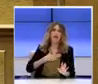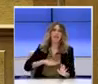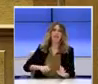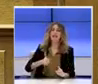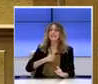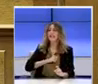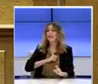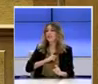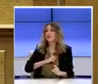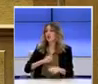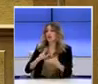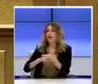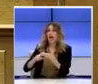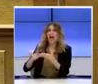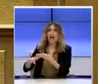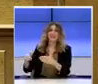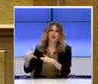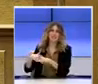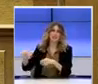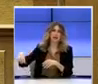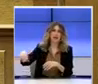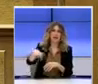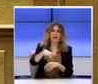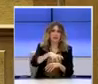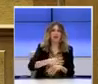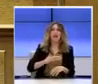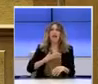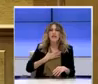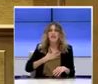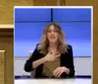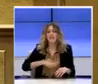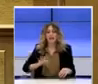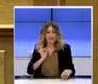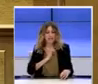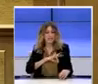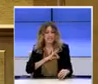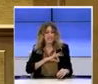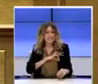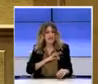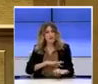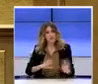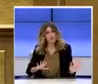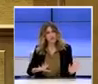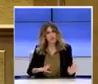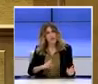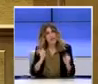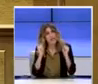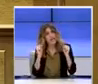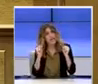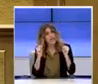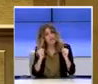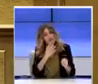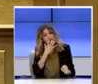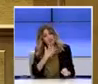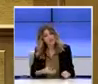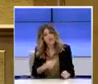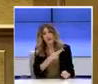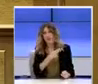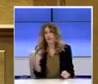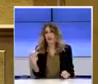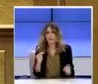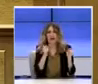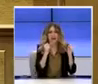ιδιωτική ασφάλιση. Είναι η κερδοσκοπία και σε αυτό το κρίσιμο τομέα της υγείας και της ζωής, θα πω